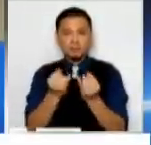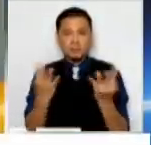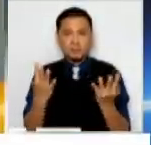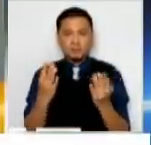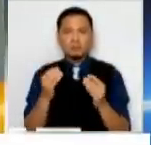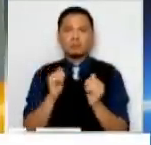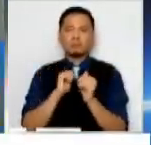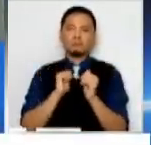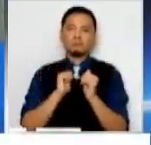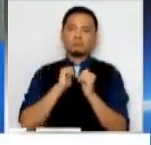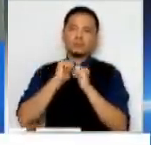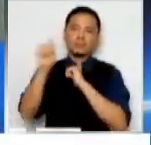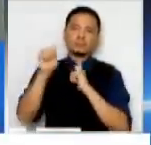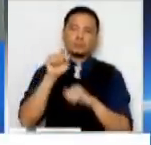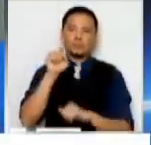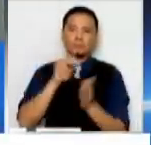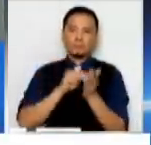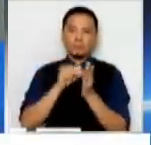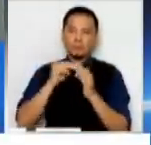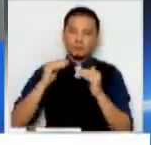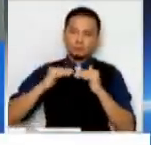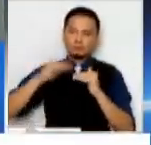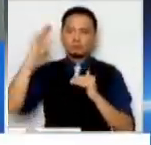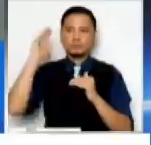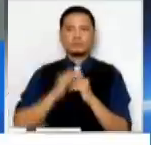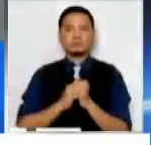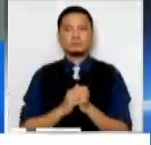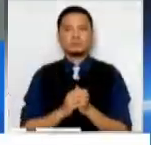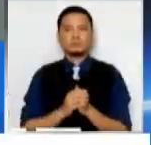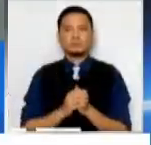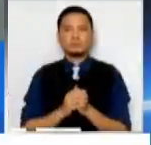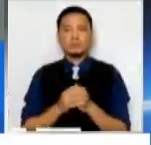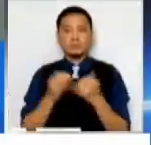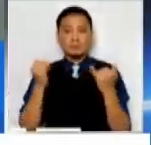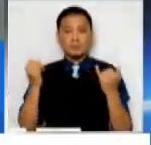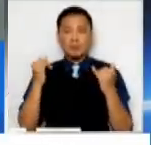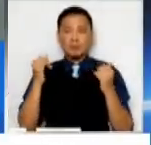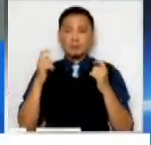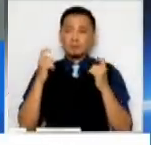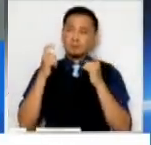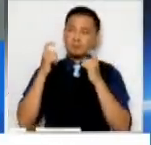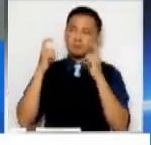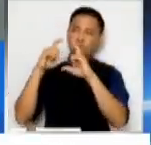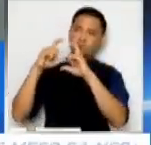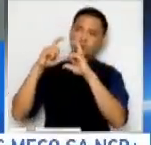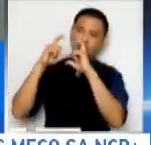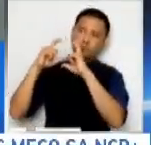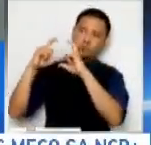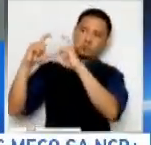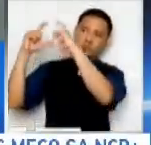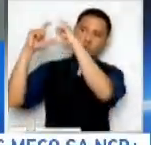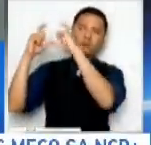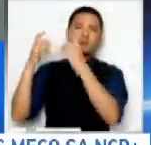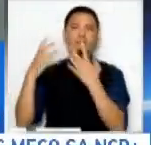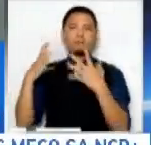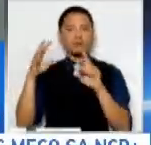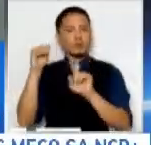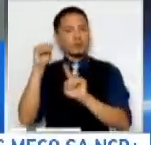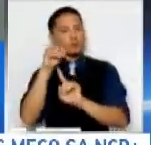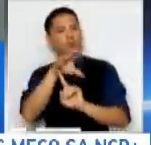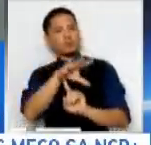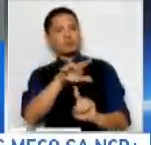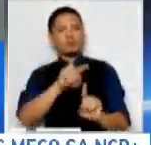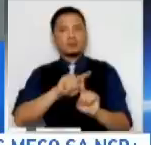At ang nakamamanghang supermoon na nasilay na sa ibang bansa, makikita rin dito sa